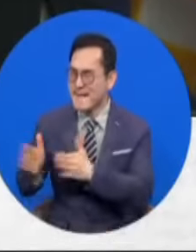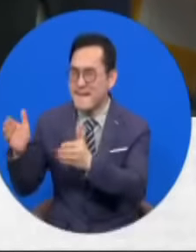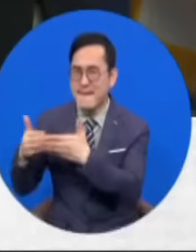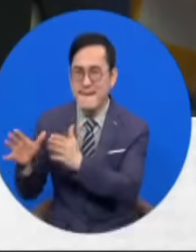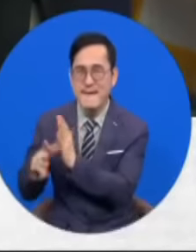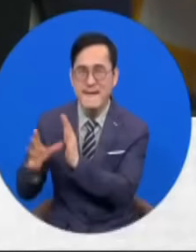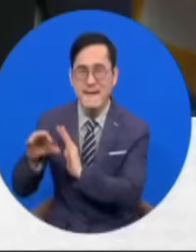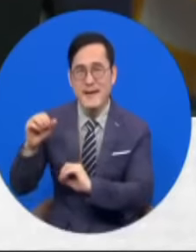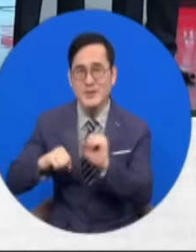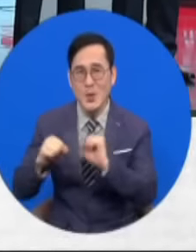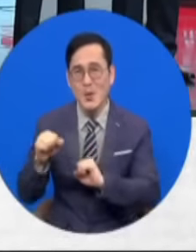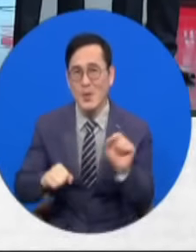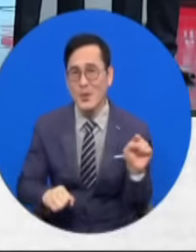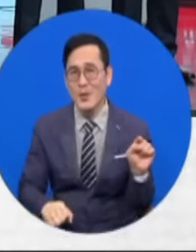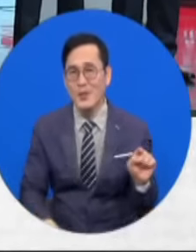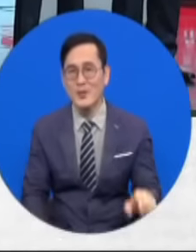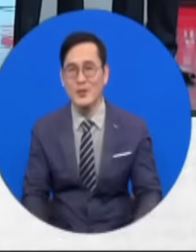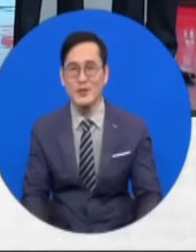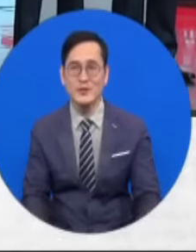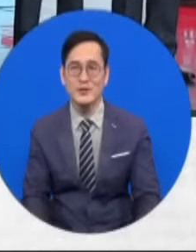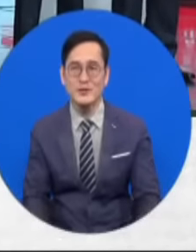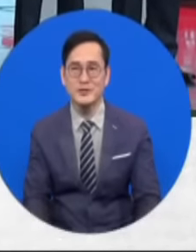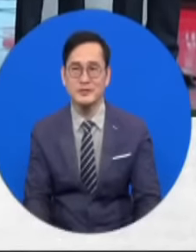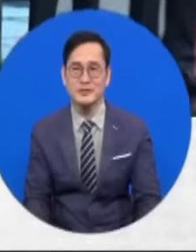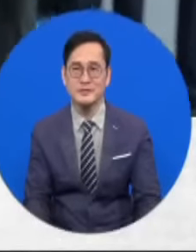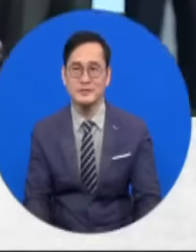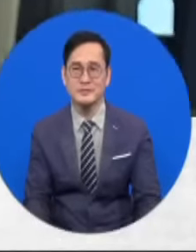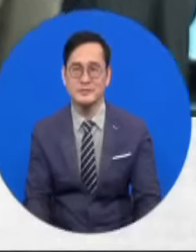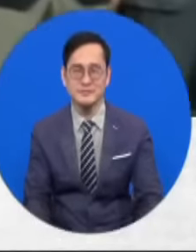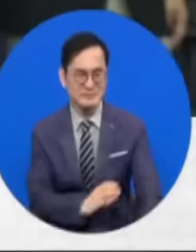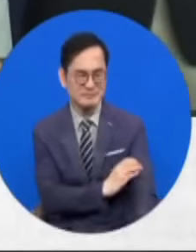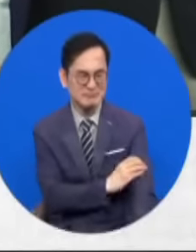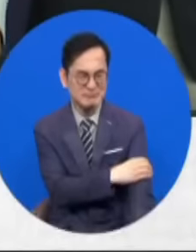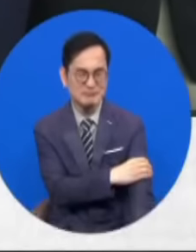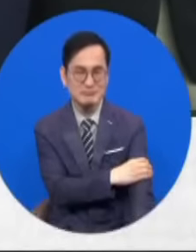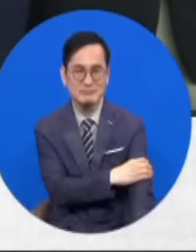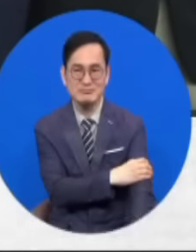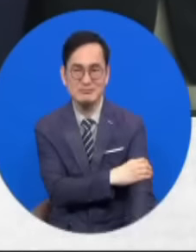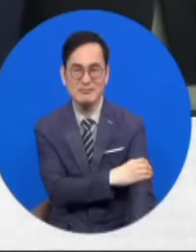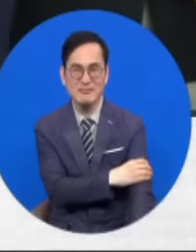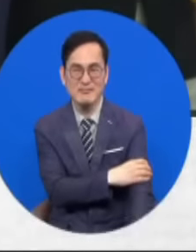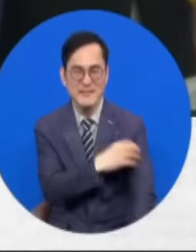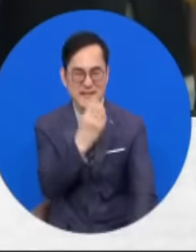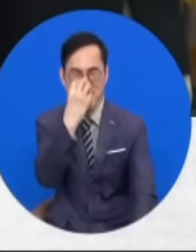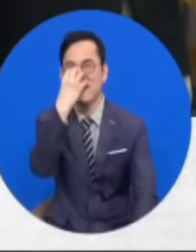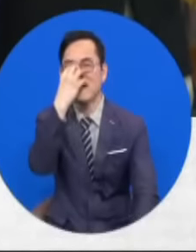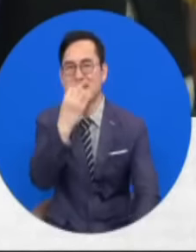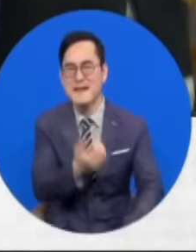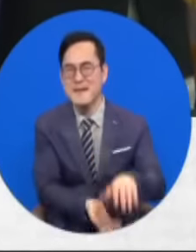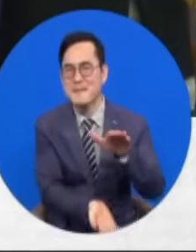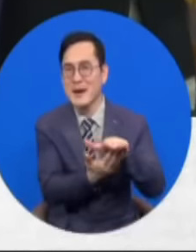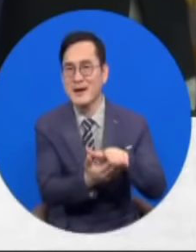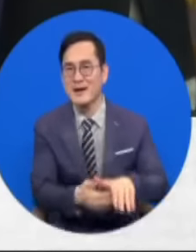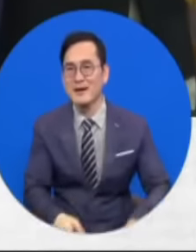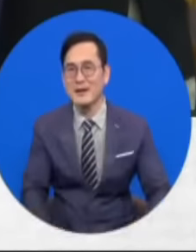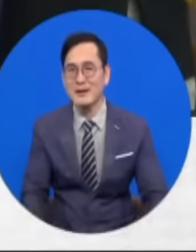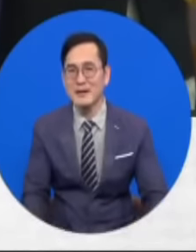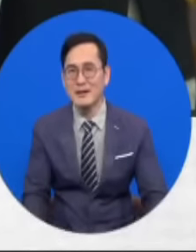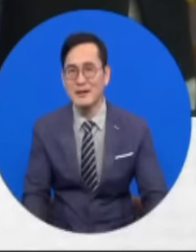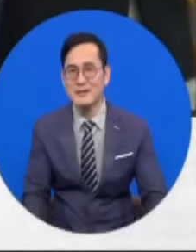않는 행동들을 서슴치 않고 있어요 어떤 국회의 어떤 권력을 빙자해서 그런데 이게 무너지려고 그면 한 번에